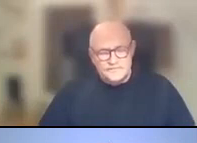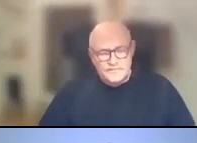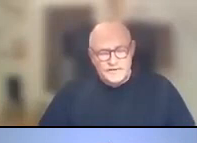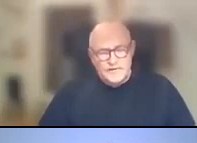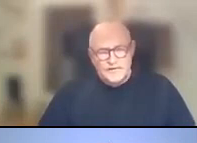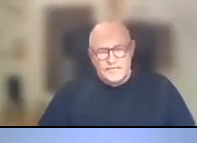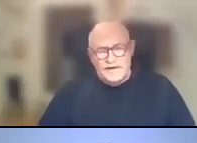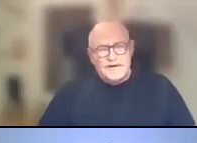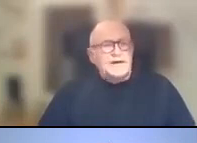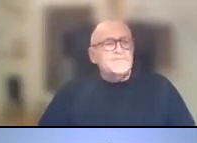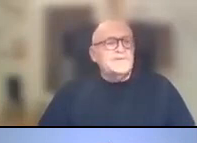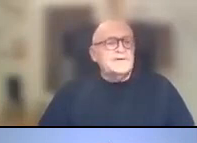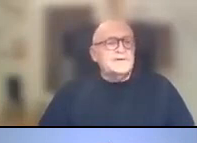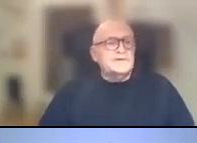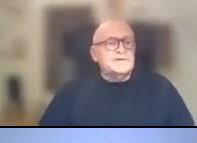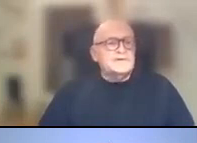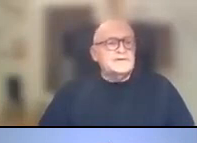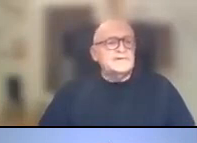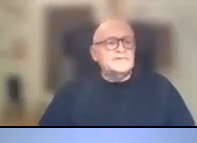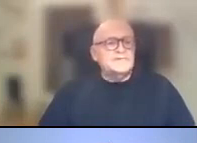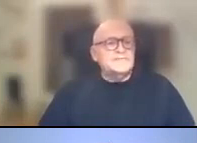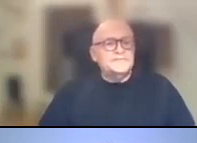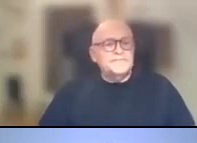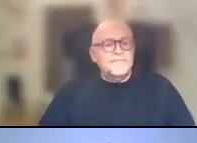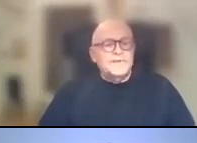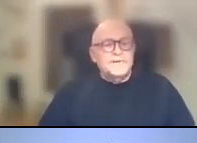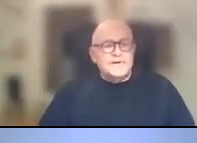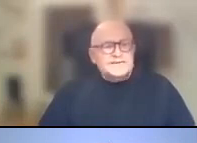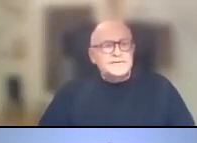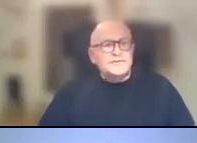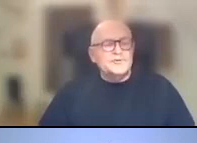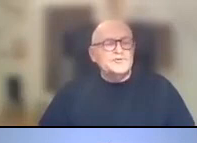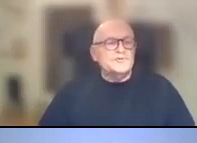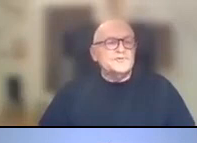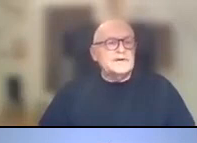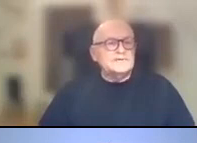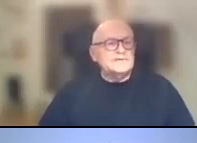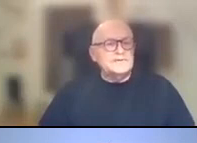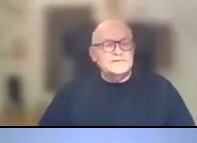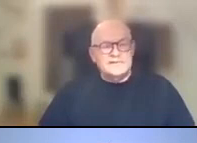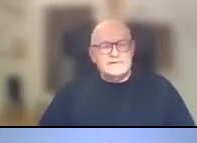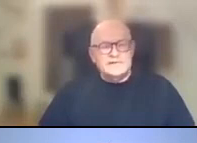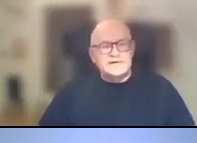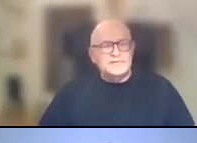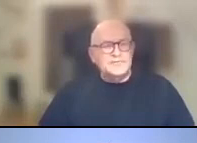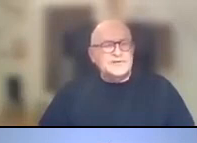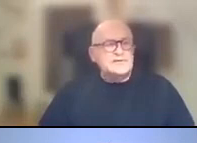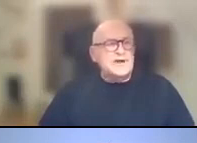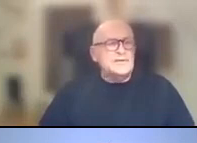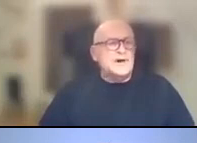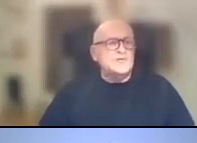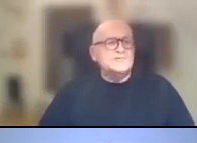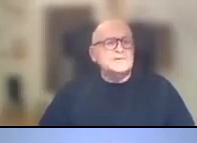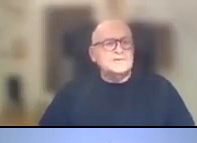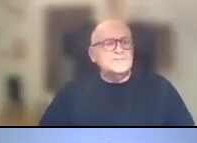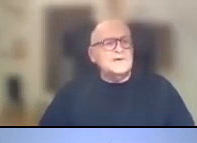1990, weil ein Pfleger, den ich kannte, Patienten getötet hatte, die ich kannte, und das in